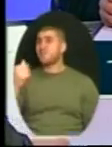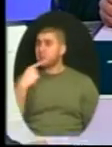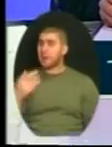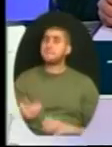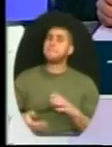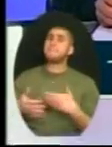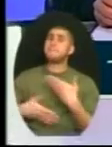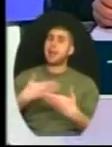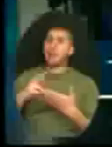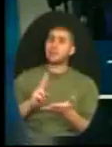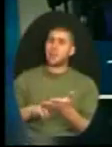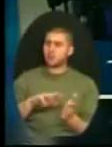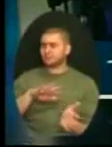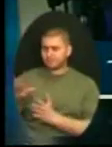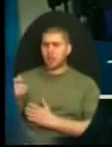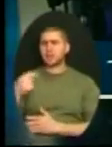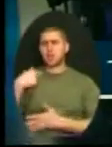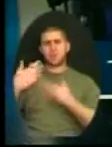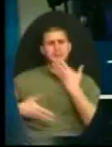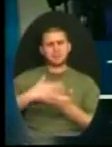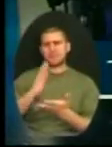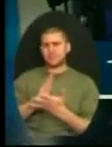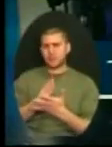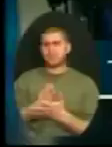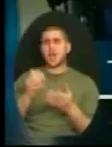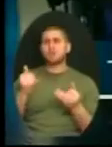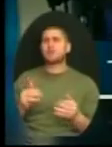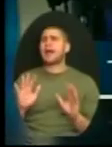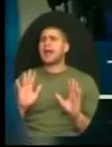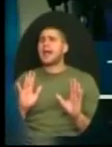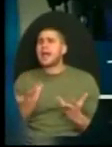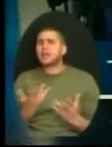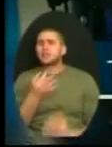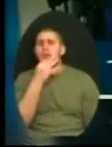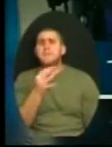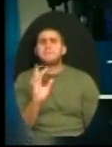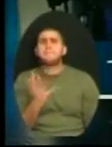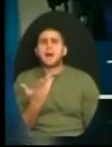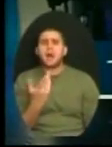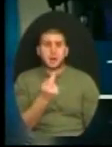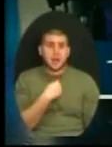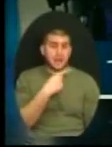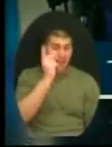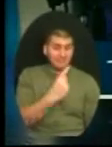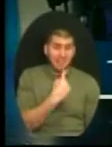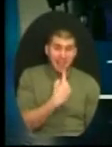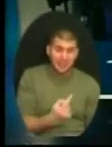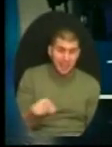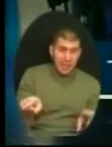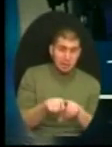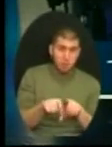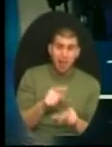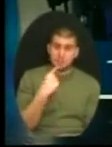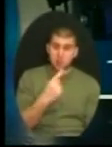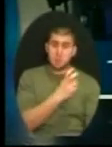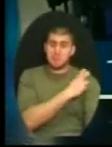נכון, אנחנו עם הפנים קדימה, אנחנו כבר אחרי זה. כן, עכשיו איך, מה לא, אני רק חייבת להגיד שכמו שאמרנו שהמפכ"ל היה צריך לסתום את הפה,